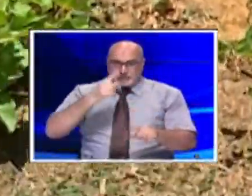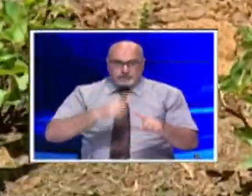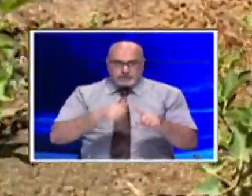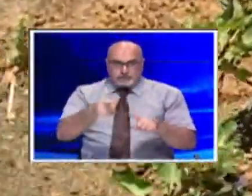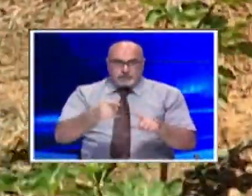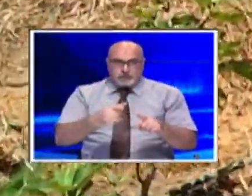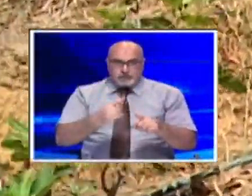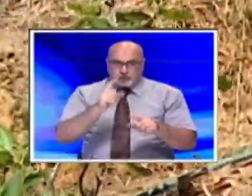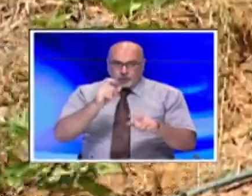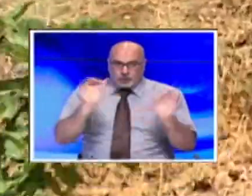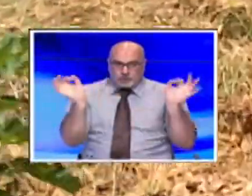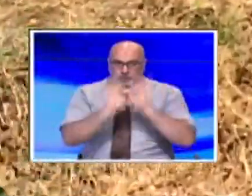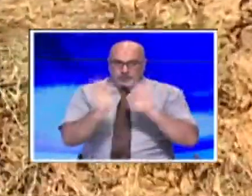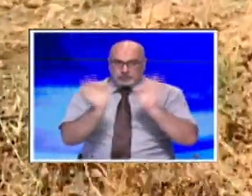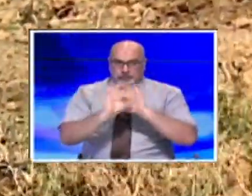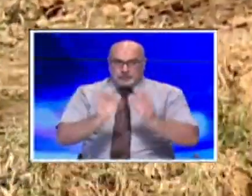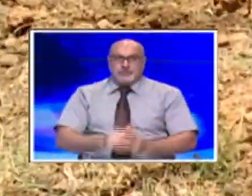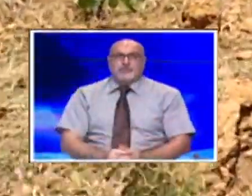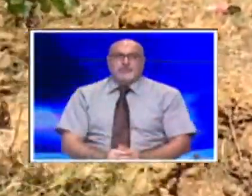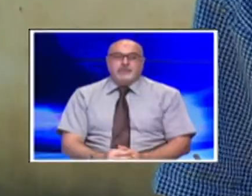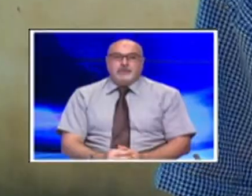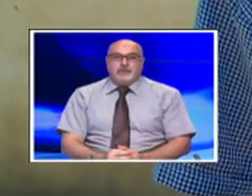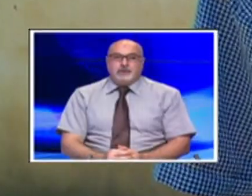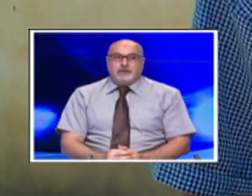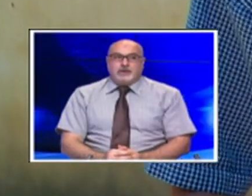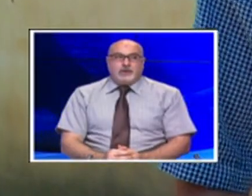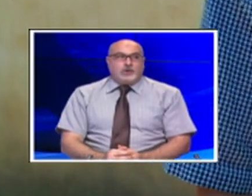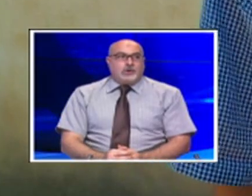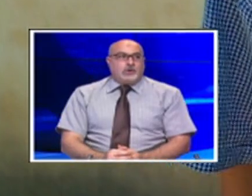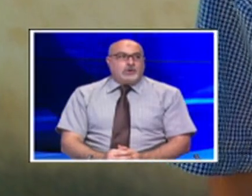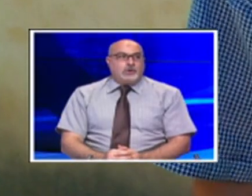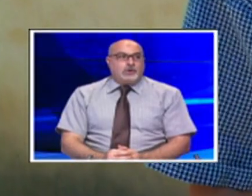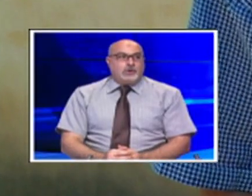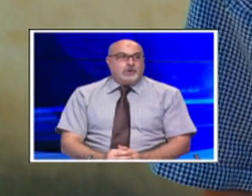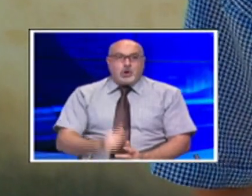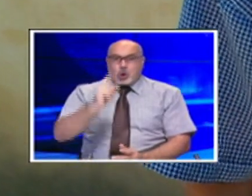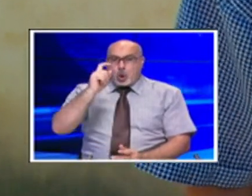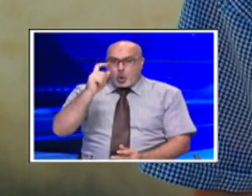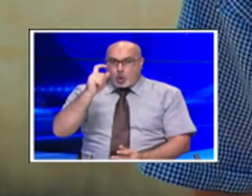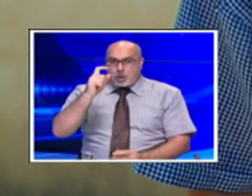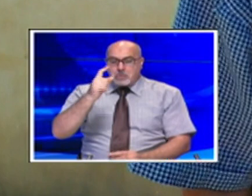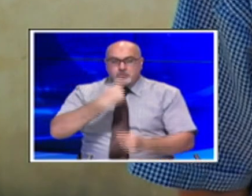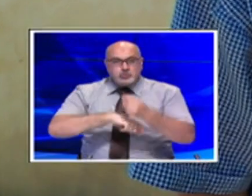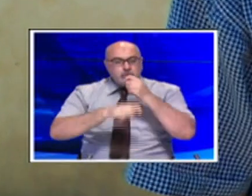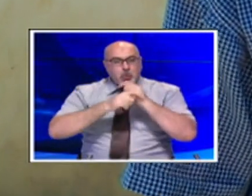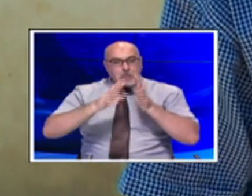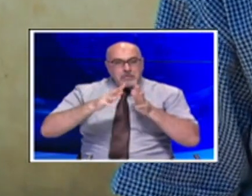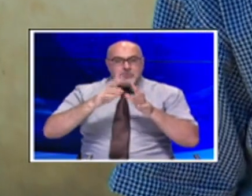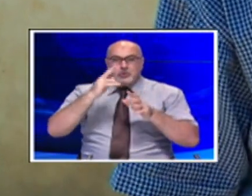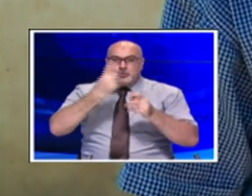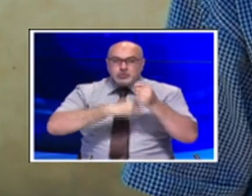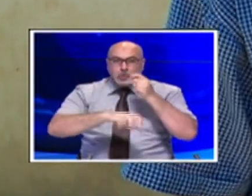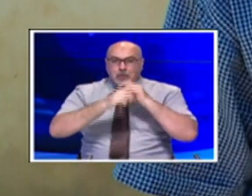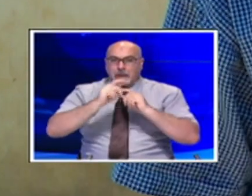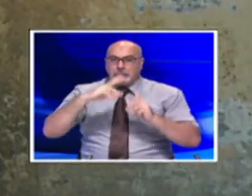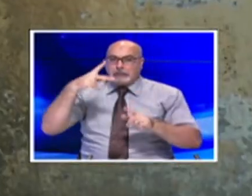عطش. جو فتحوا لنا الماء، قالوا لنا الماء واحد سمانة ولا سمانتين، ومن بعد